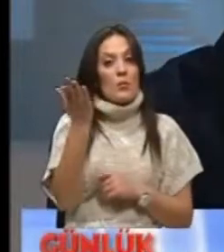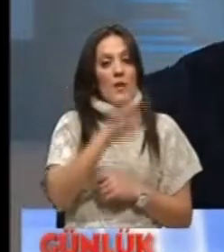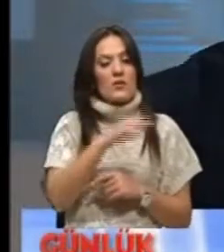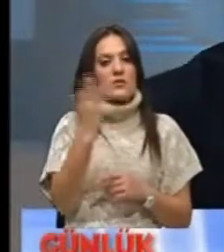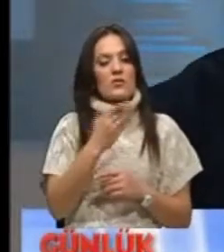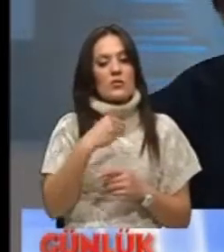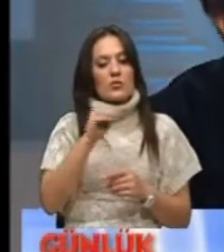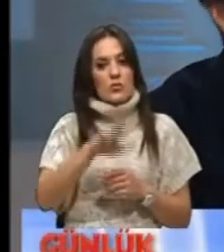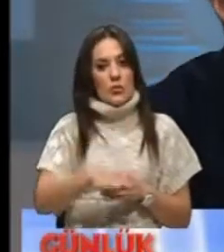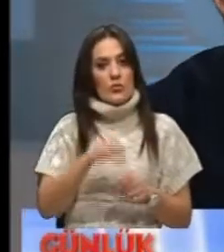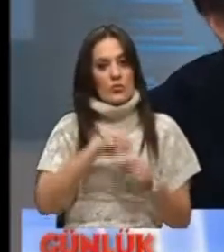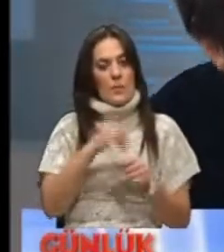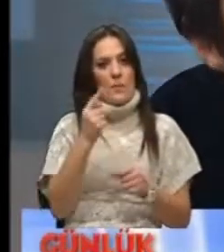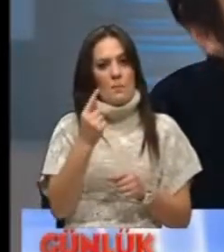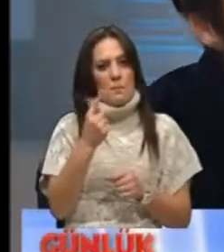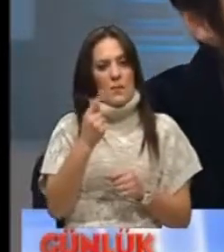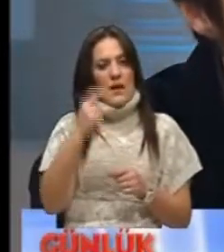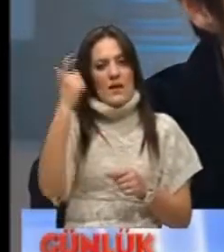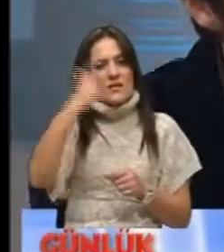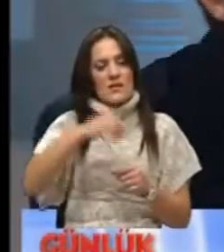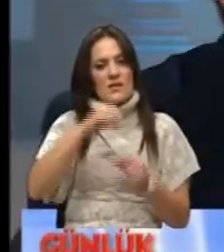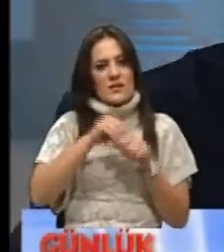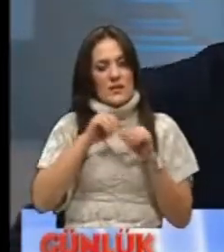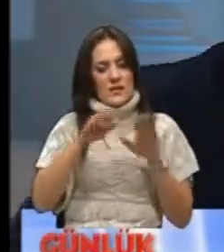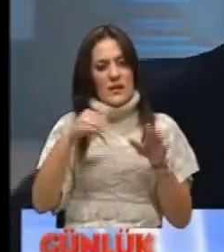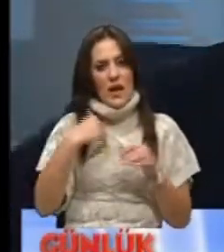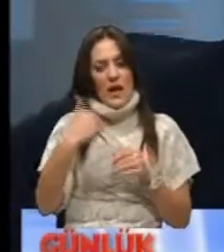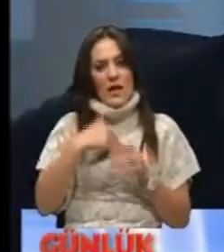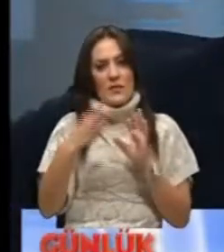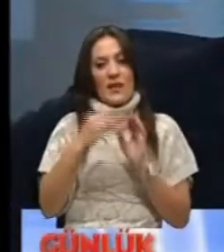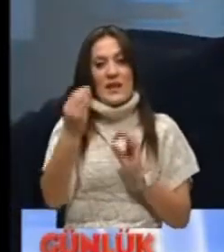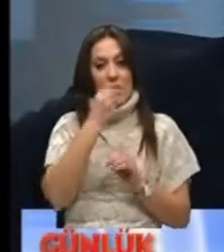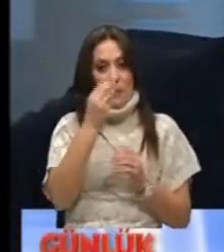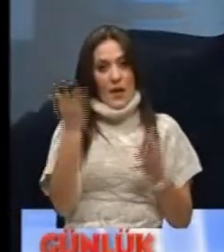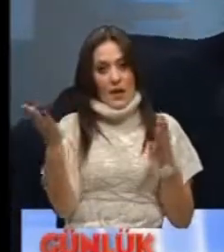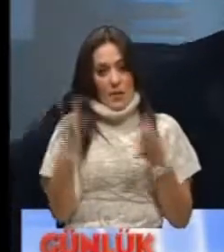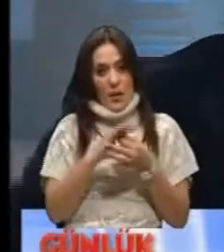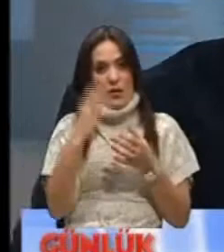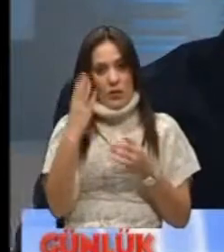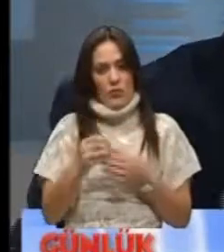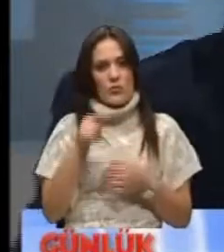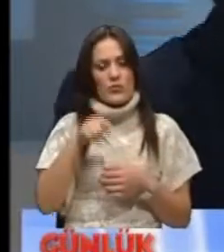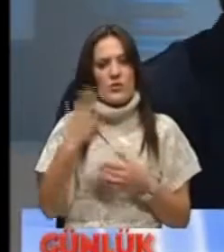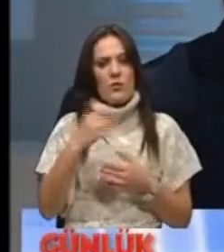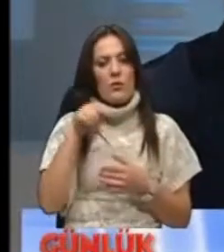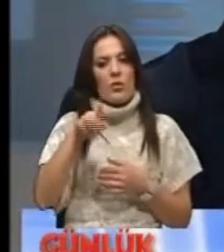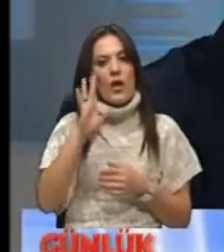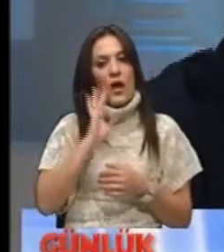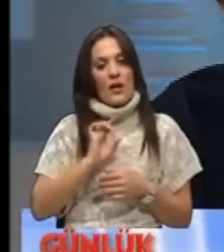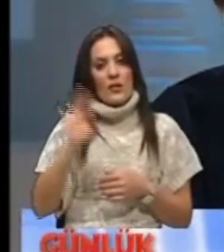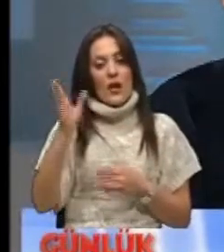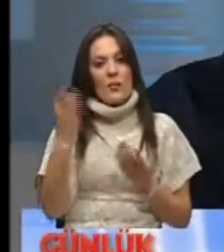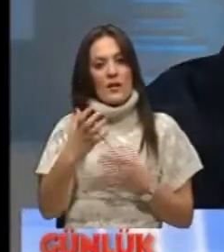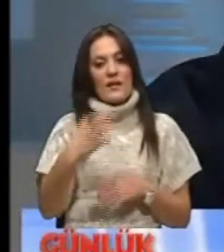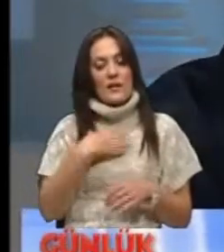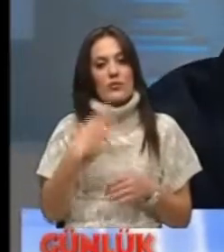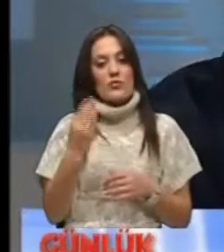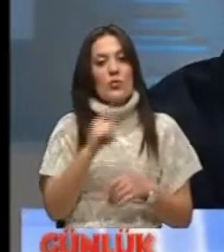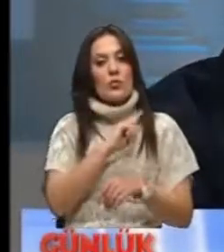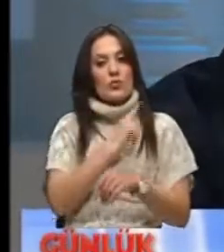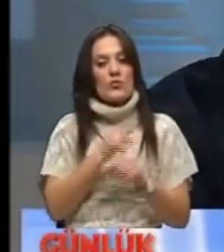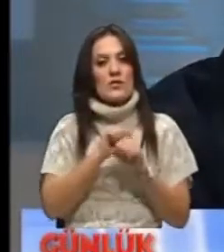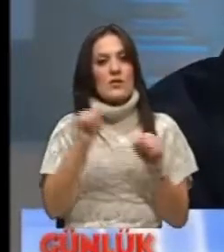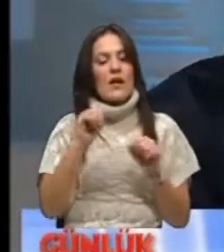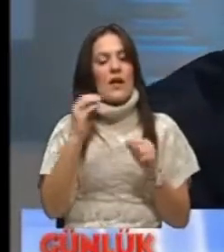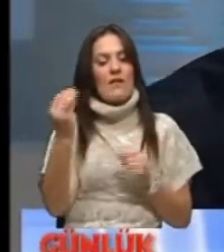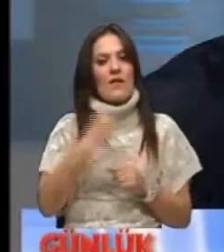şeyler çocuklukta biraz patoloji kaynaklıysa, yeme ile ilişkili olursa, bu sefer bunu atıyor ama kendisi çok güçlü ve